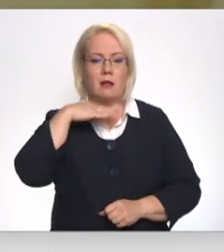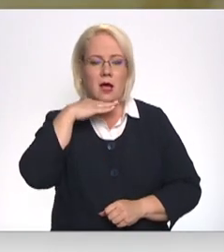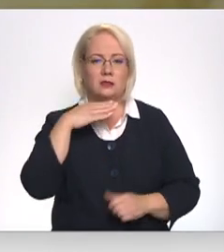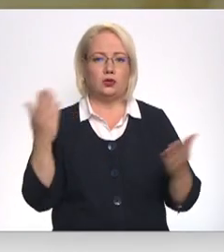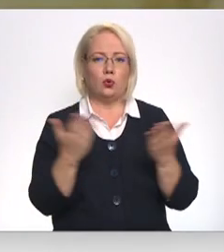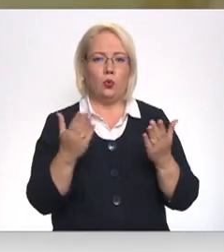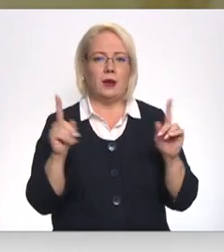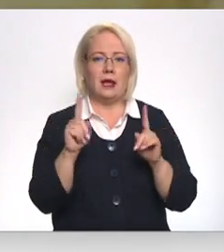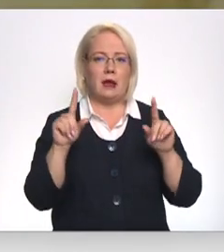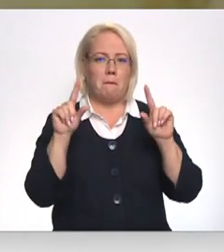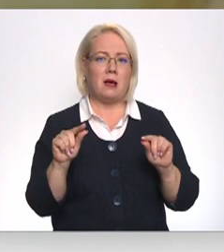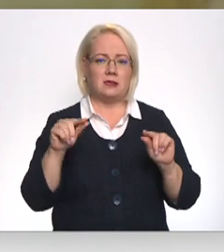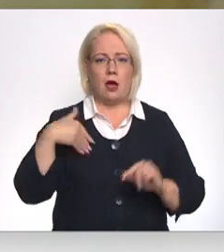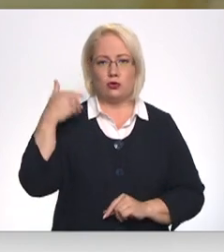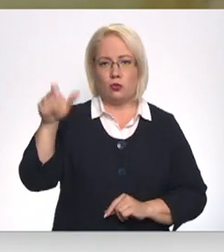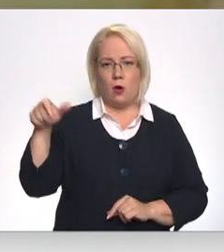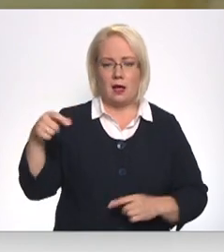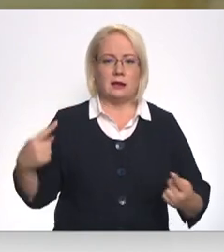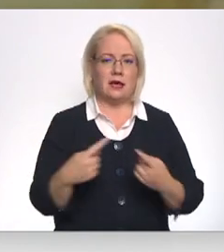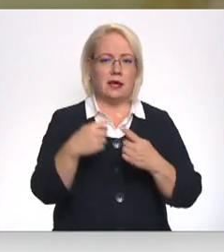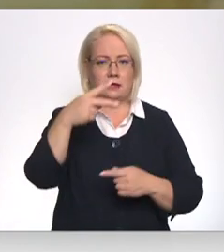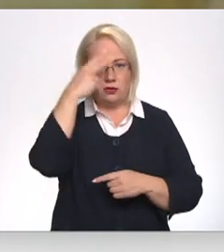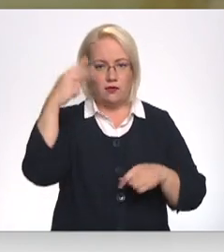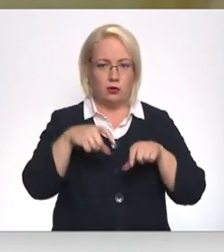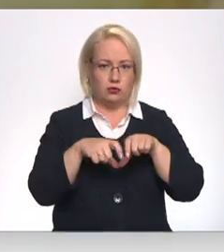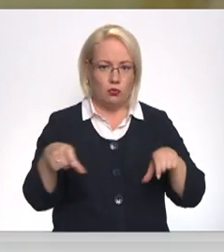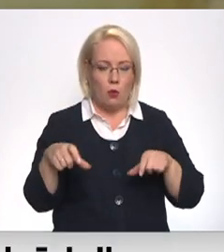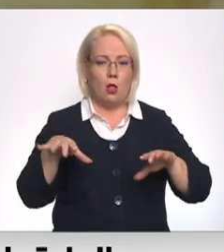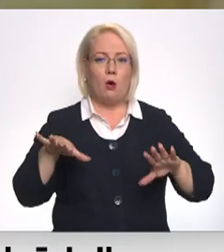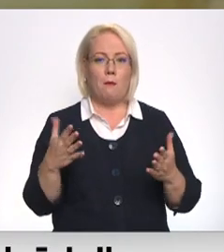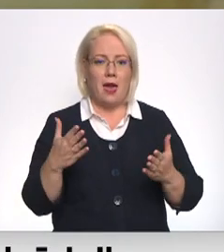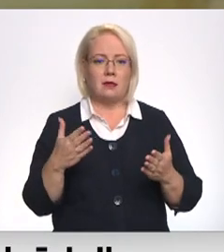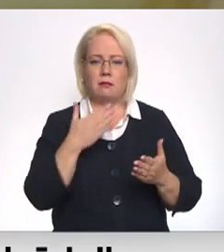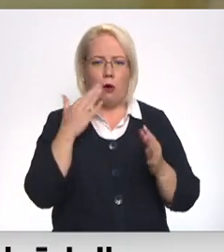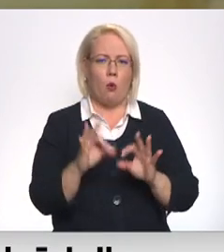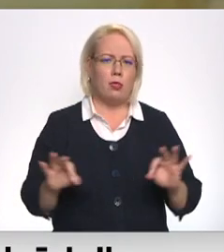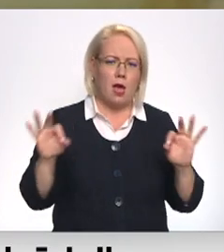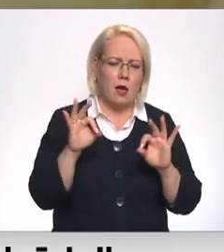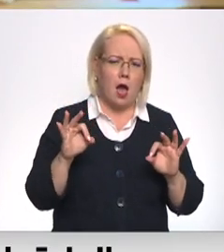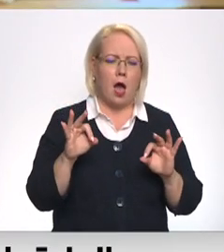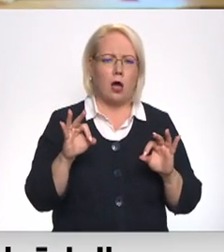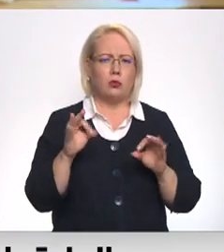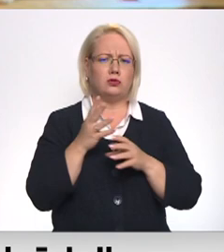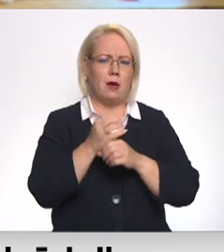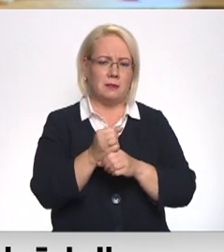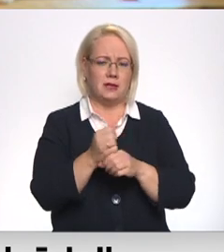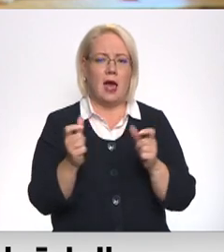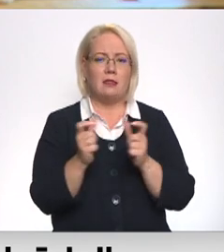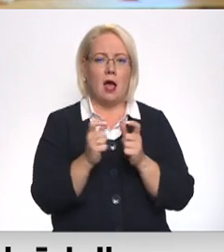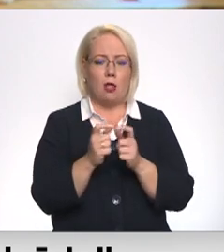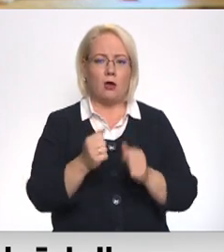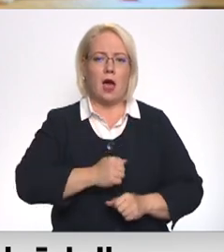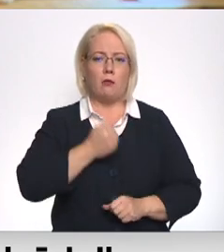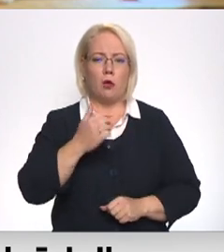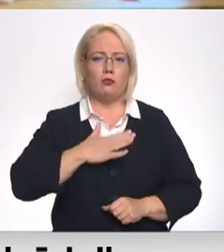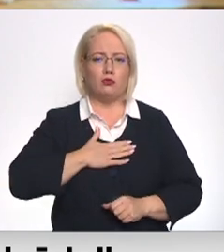mazāk skolēni, tas attiecās uz vidusskolu, bet principā nav nekāda būtiska krituma. Taloni apgrūtina mūsu